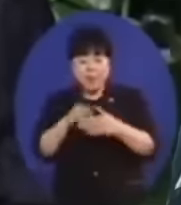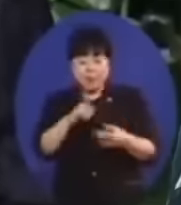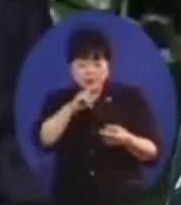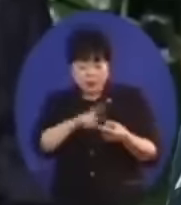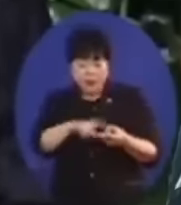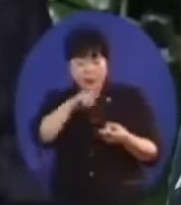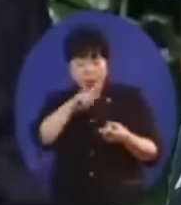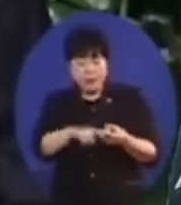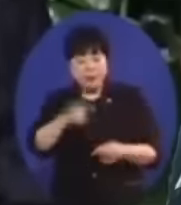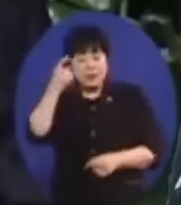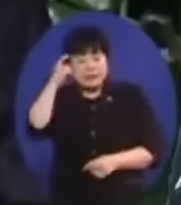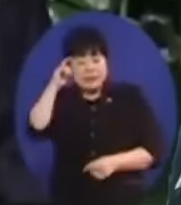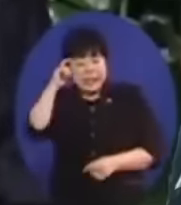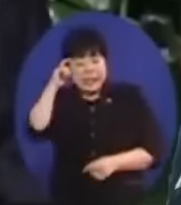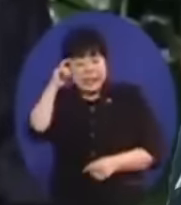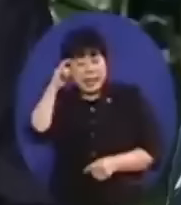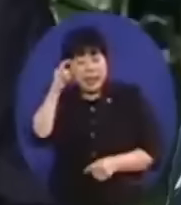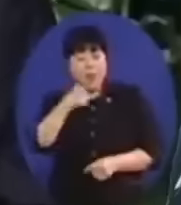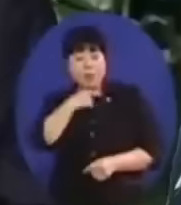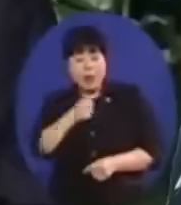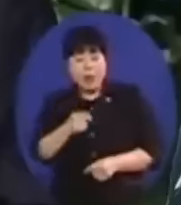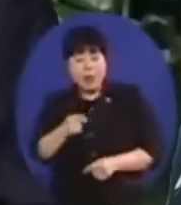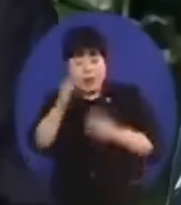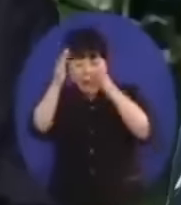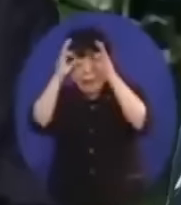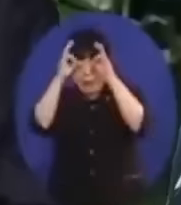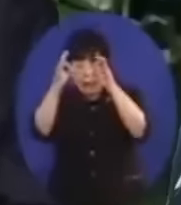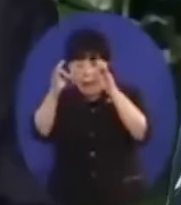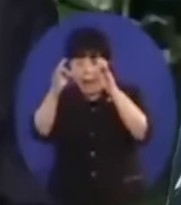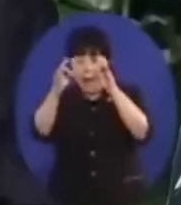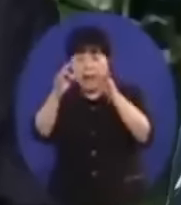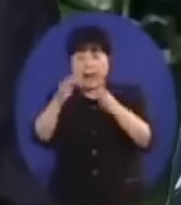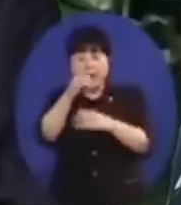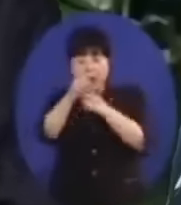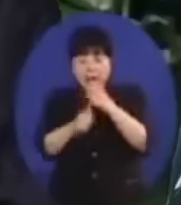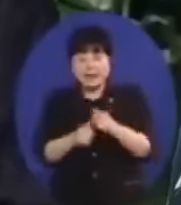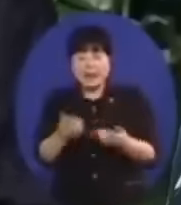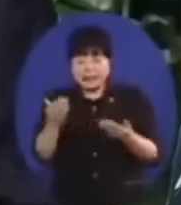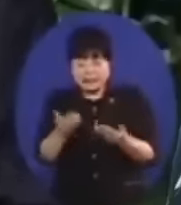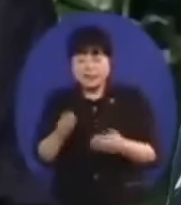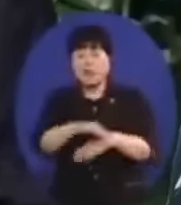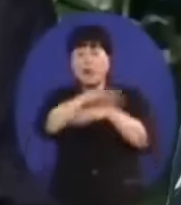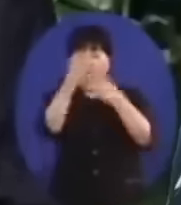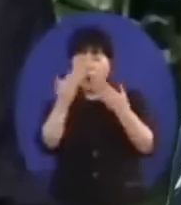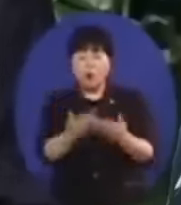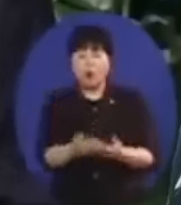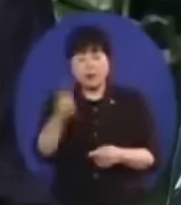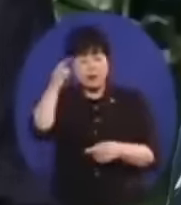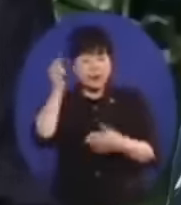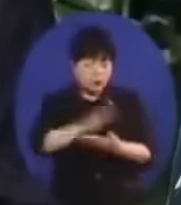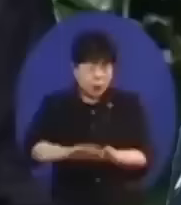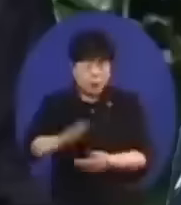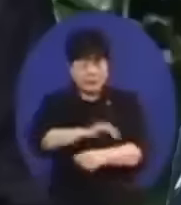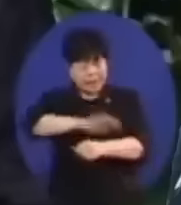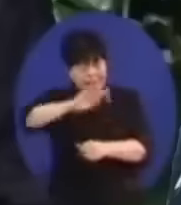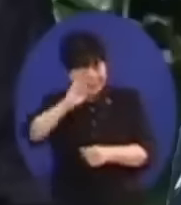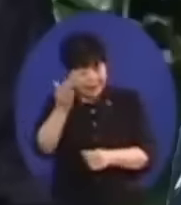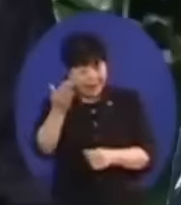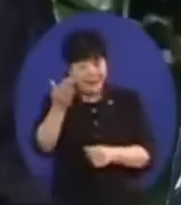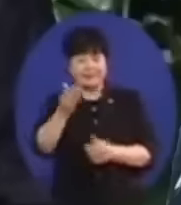그렇게 생각하고 바라봅니다. 내가 하는 모든 일이 형통하고 잘 될